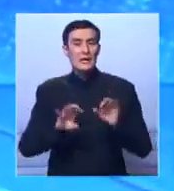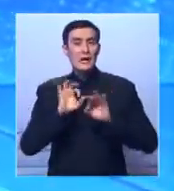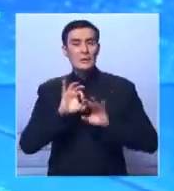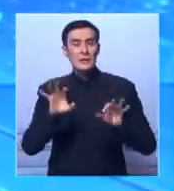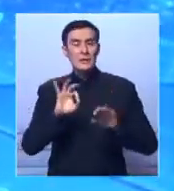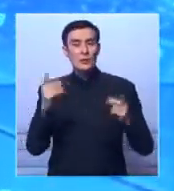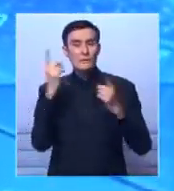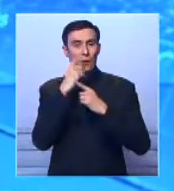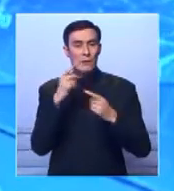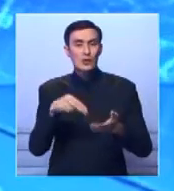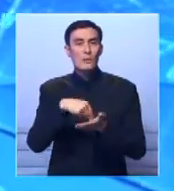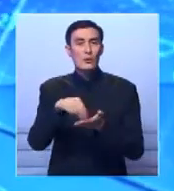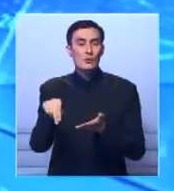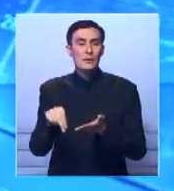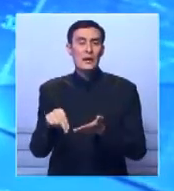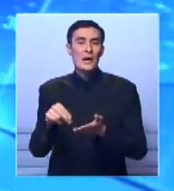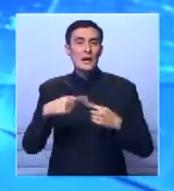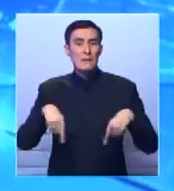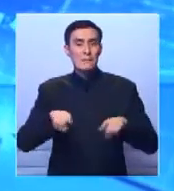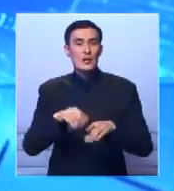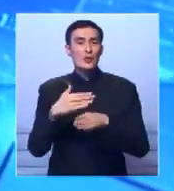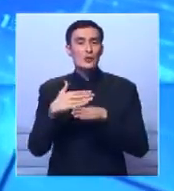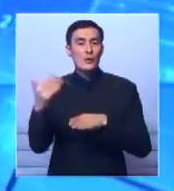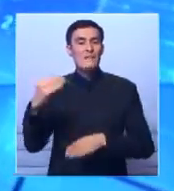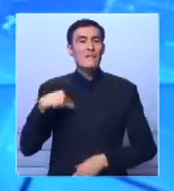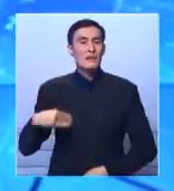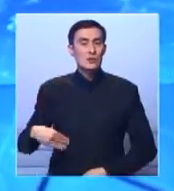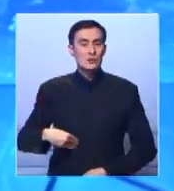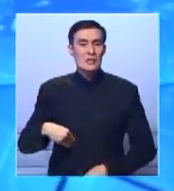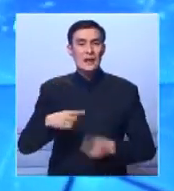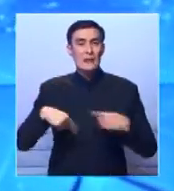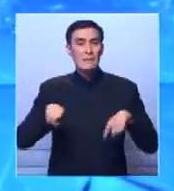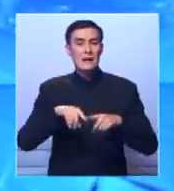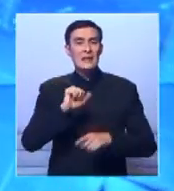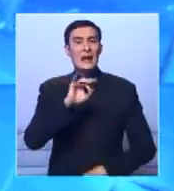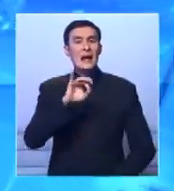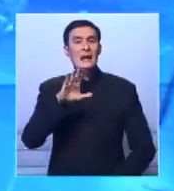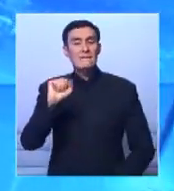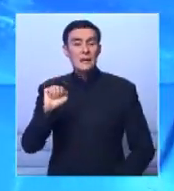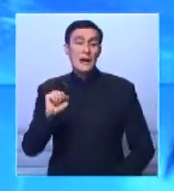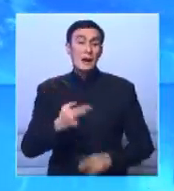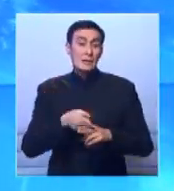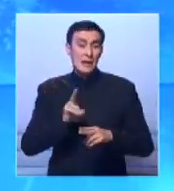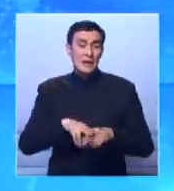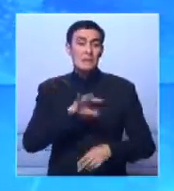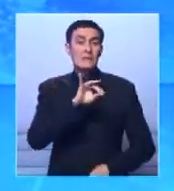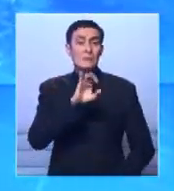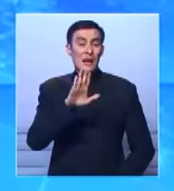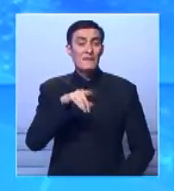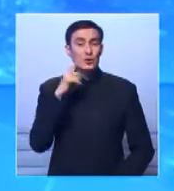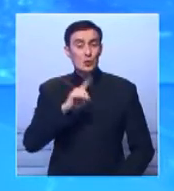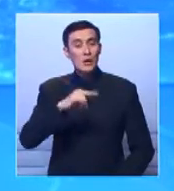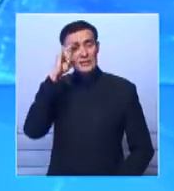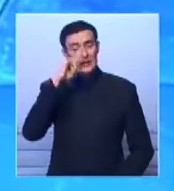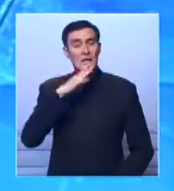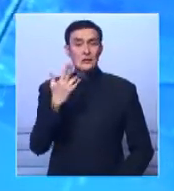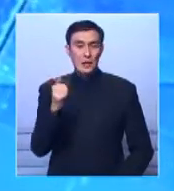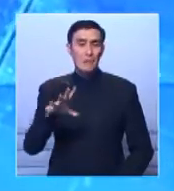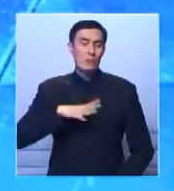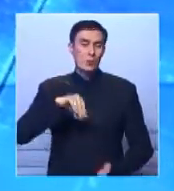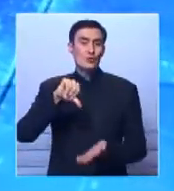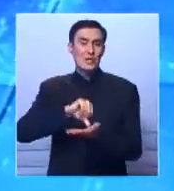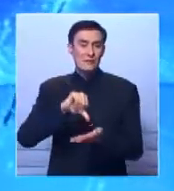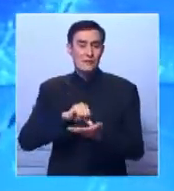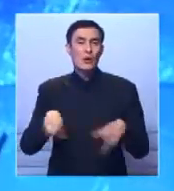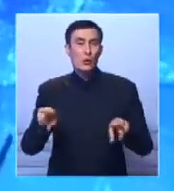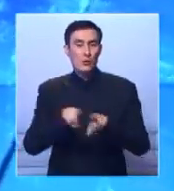комментируя информацию о покупке «Казатомпромом» доли во французской «Арева». При этом Бауржан Ибраев не отрицает, что Казахстан принимал участие в